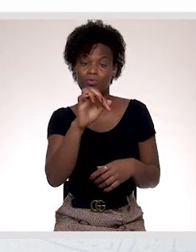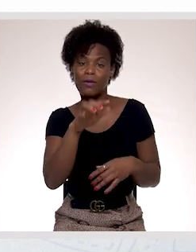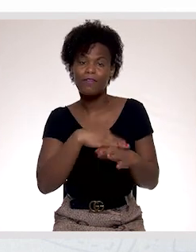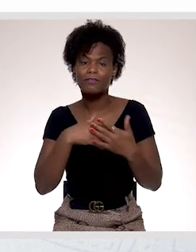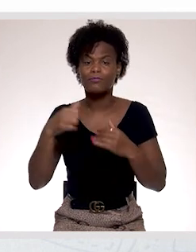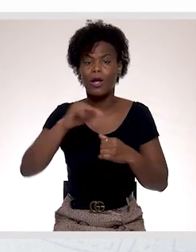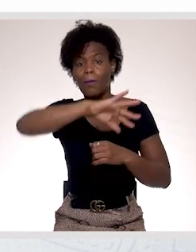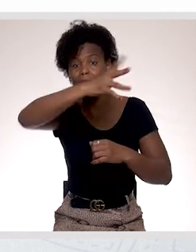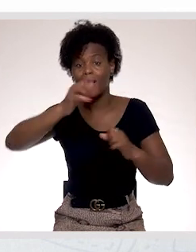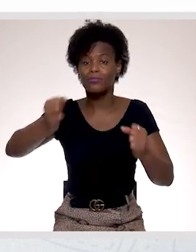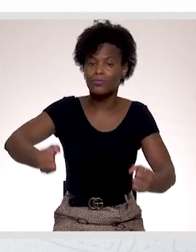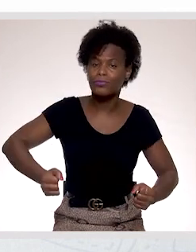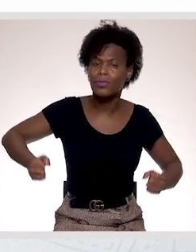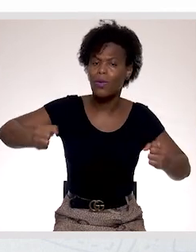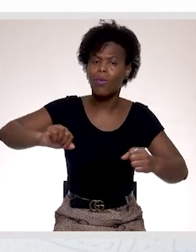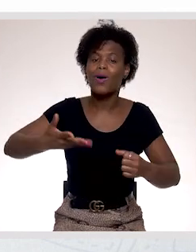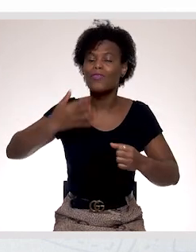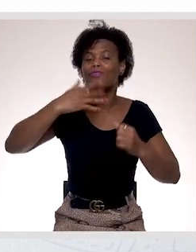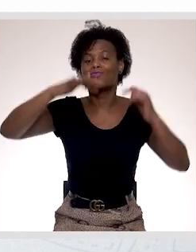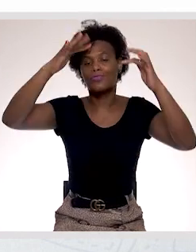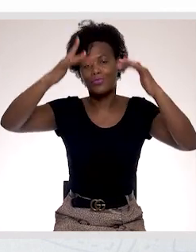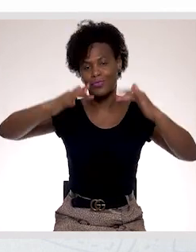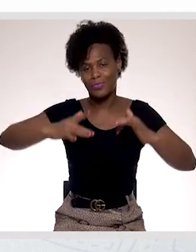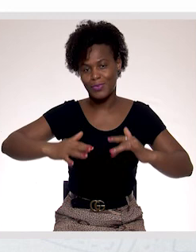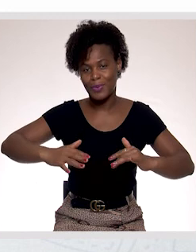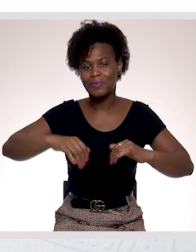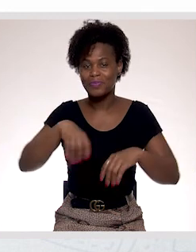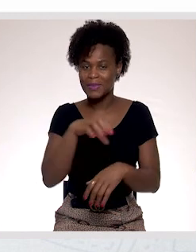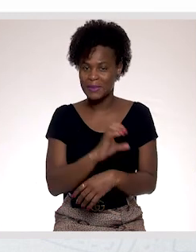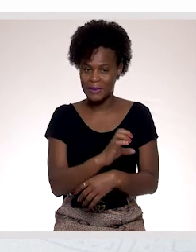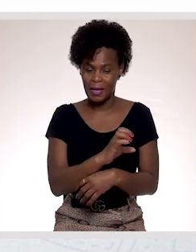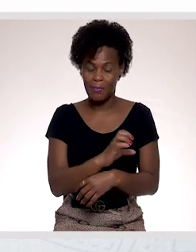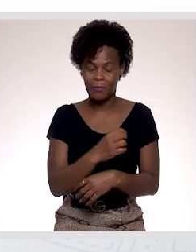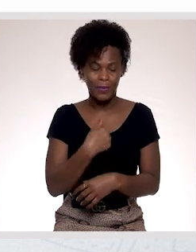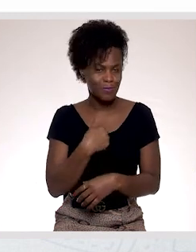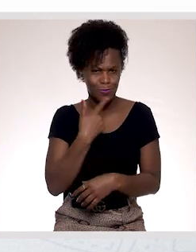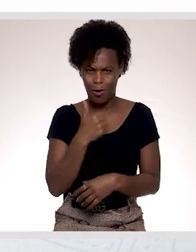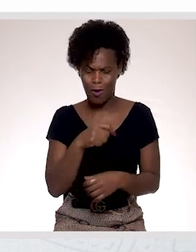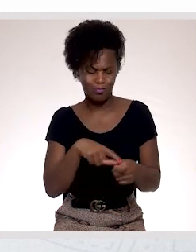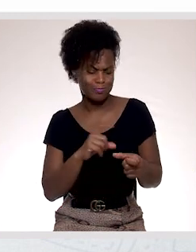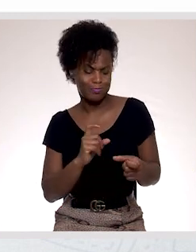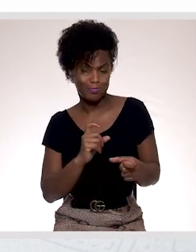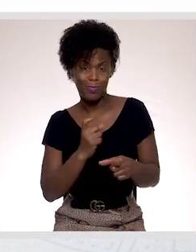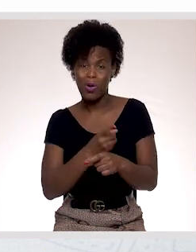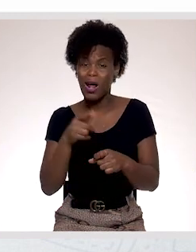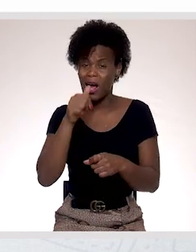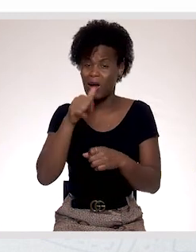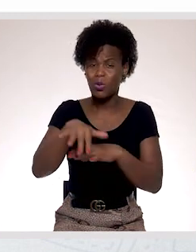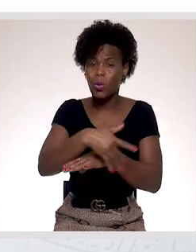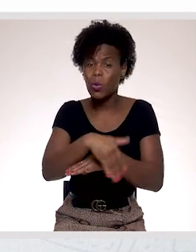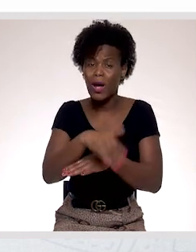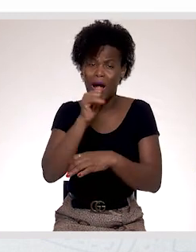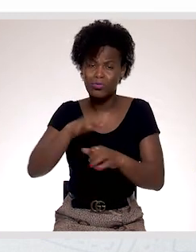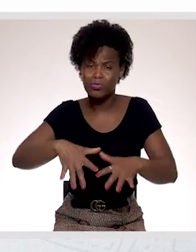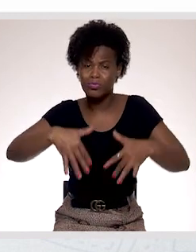en montagne quand il neige. C. Je ne peux pas sortir. Les rues sont inondées à